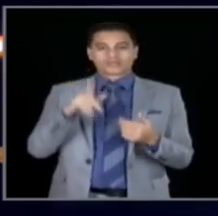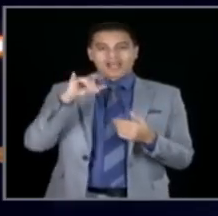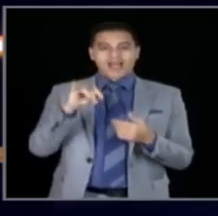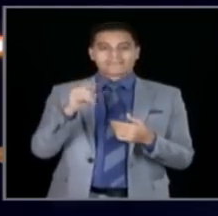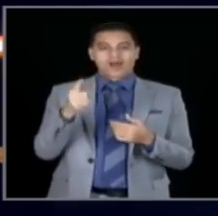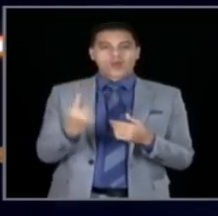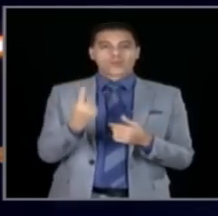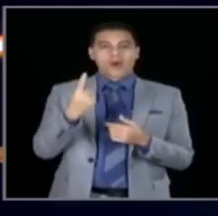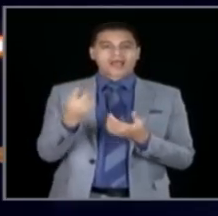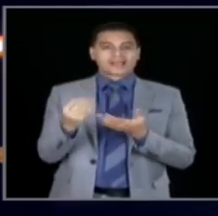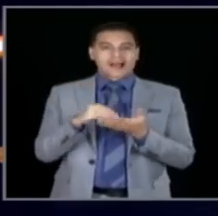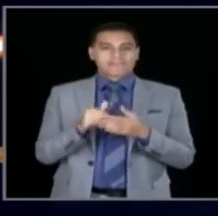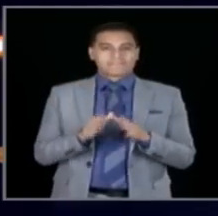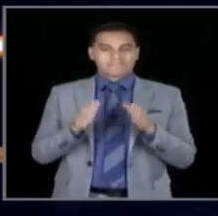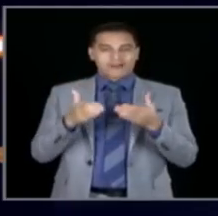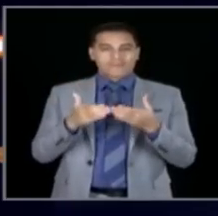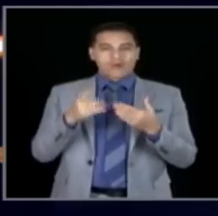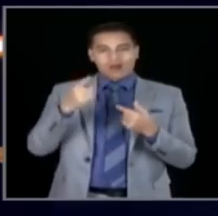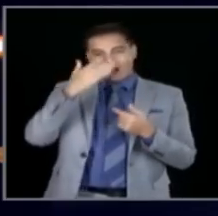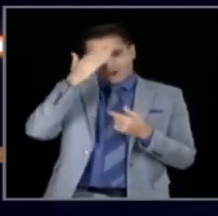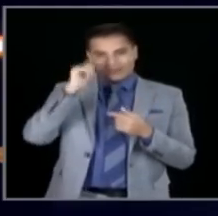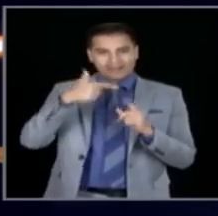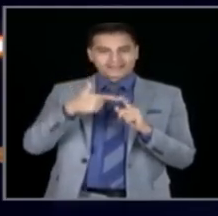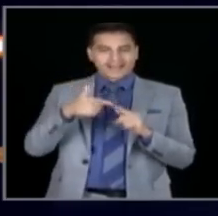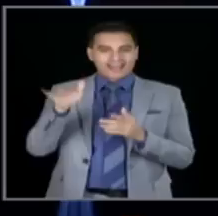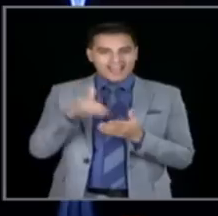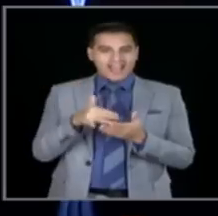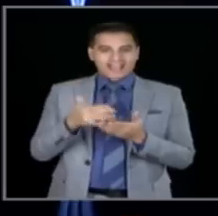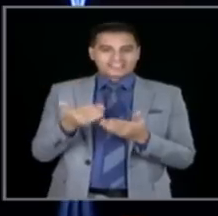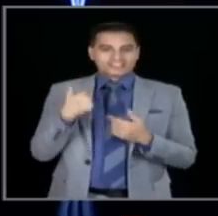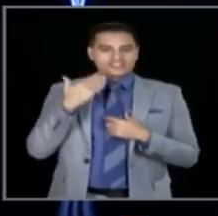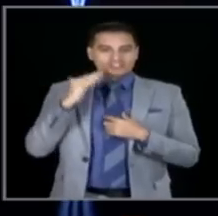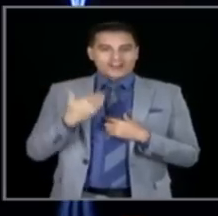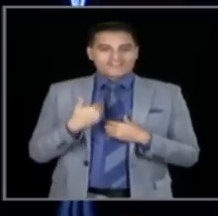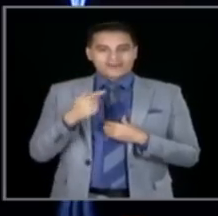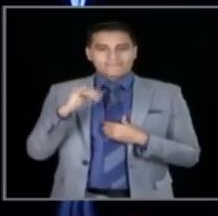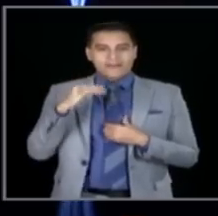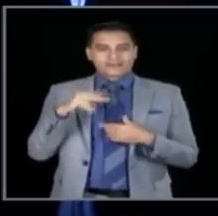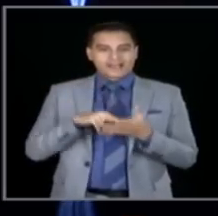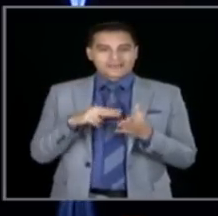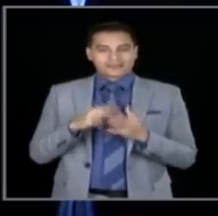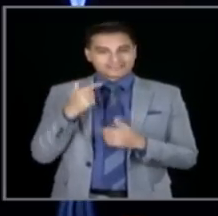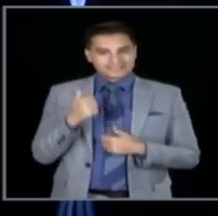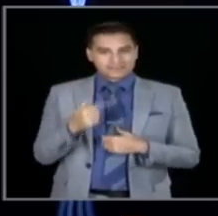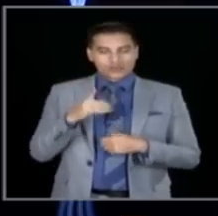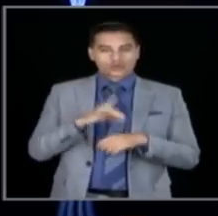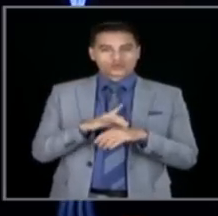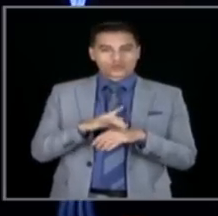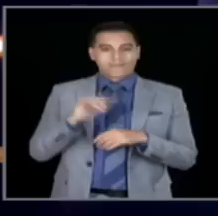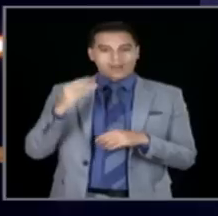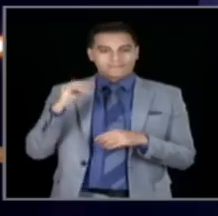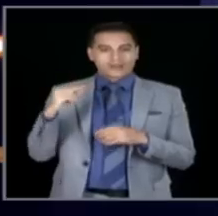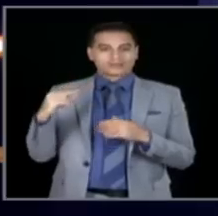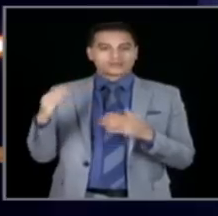الوحيد اللي بيشارك معانا للمرة الثانية. ده شرف ليا والله. ازيك يا محمد؟ الحمد لله تمام. دكتور محمد